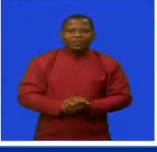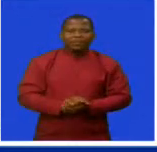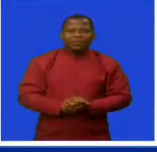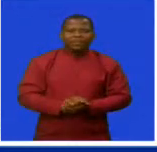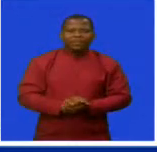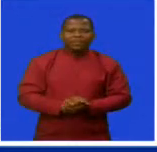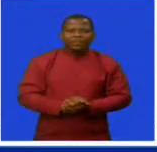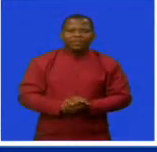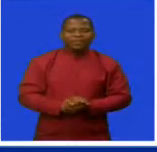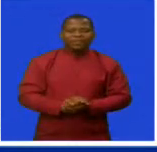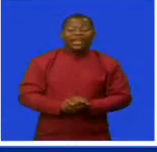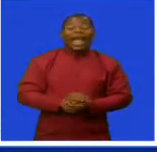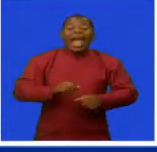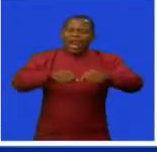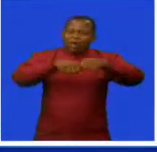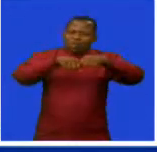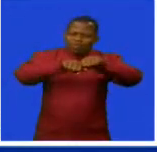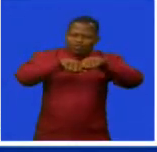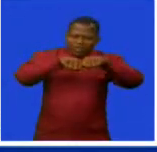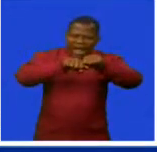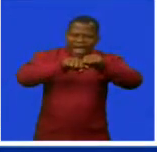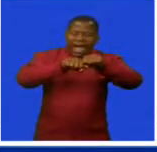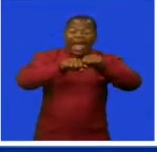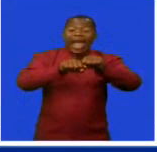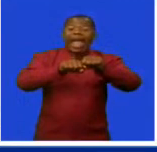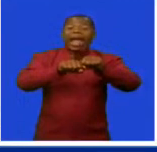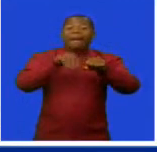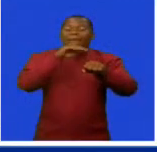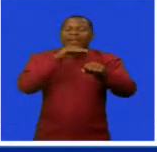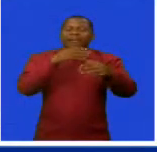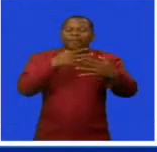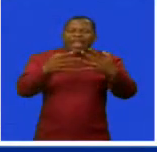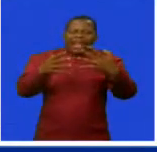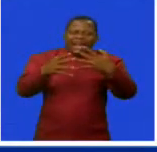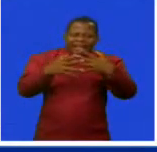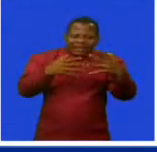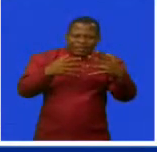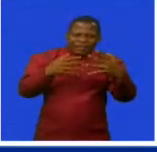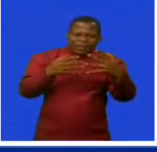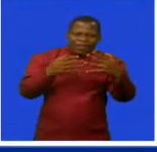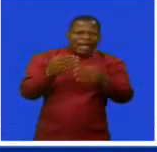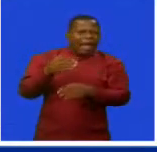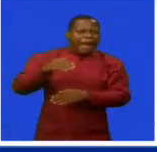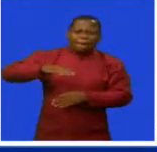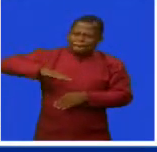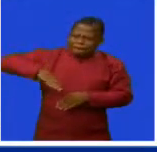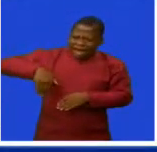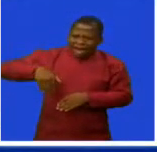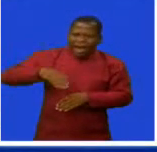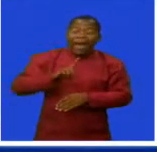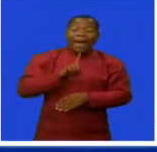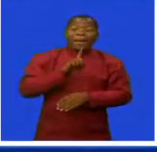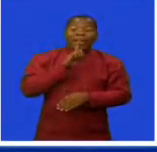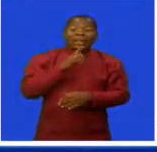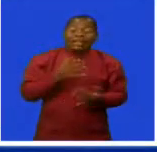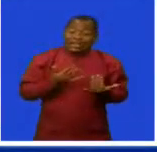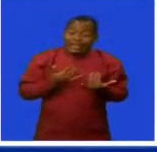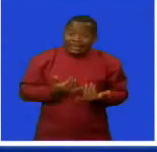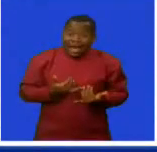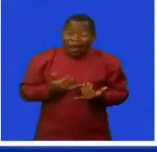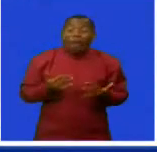isemuva etinveni letinengi. Kodwa this time around bayibathi ngeSwati ligitsa muva